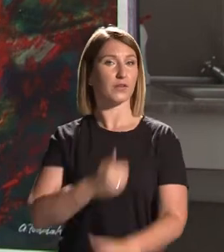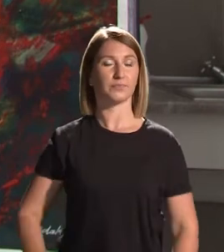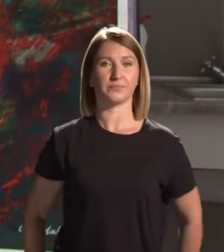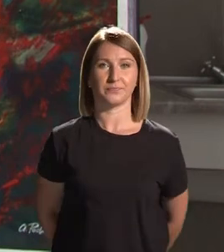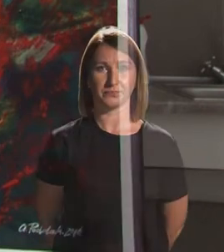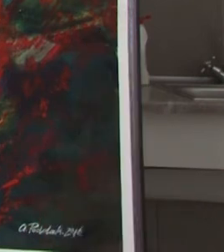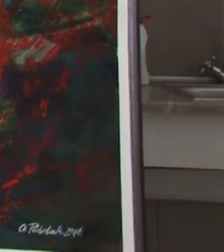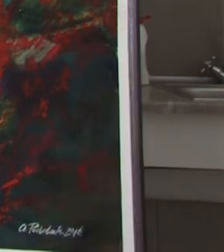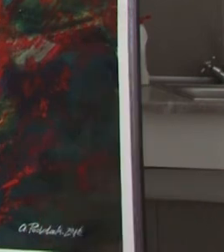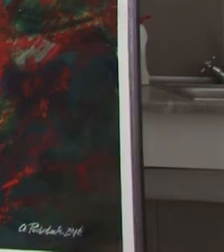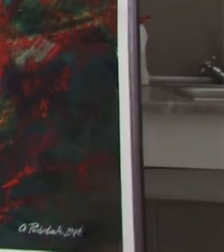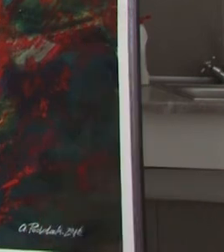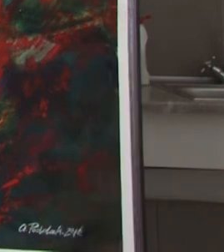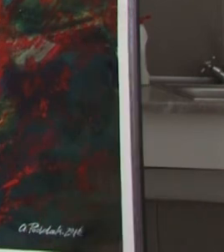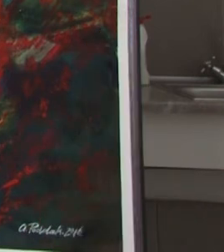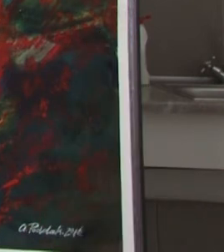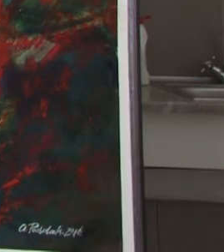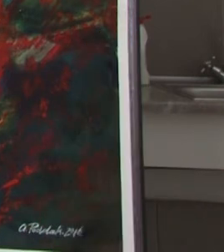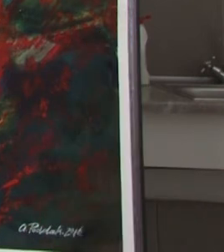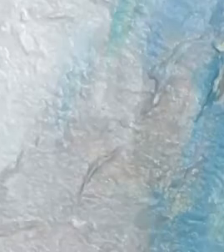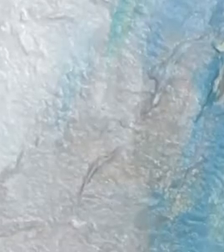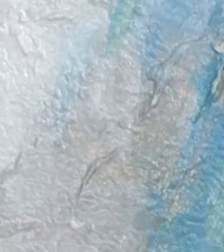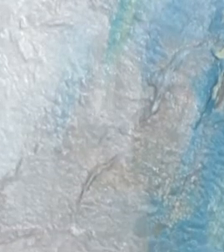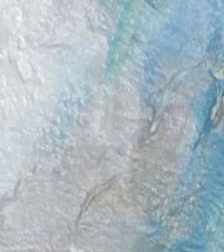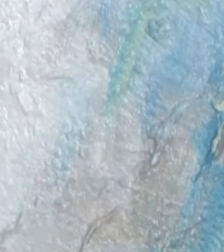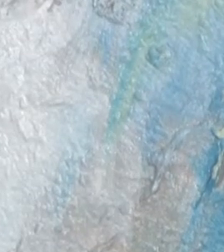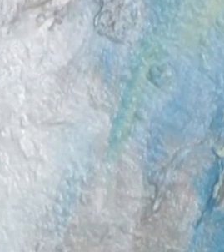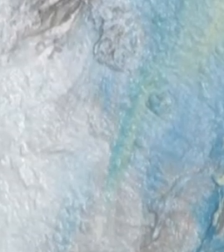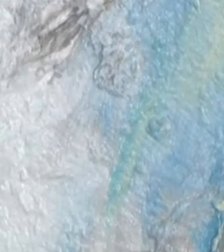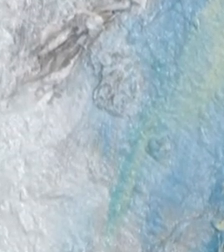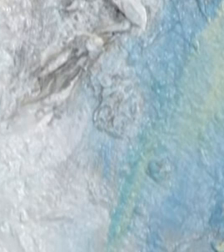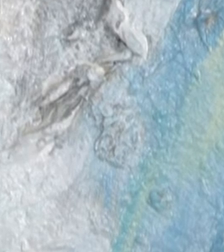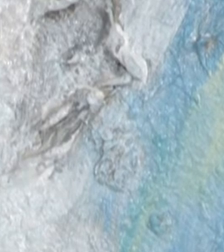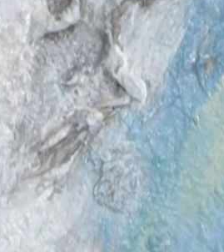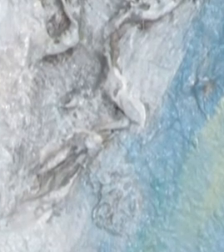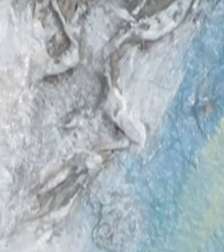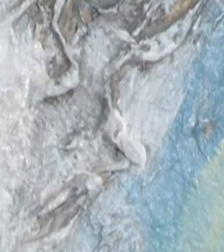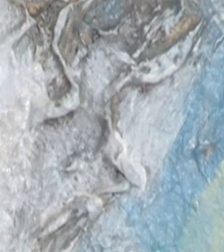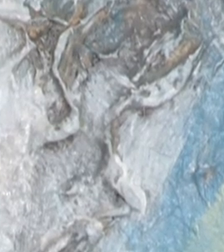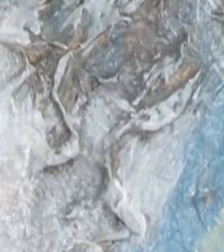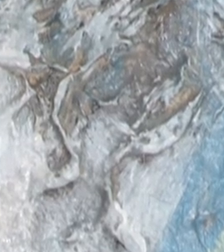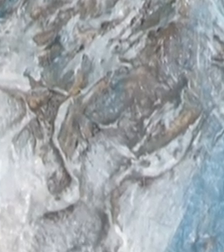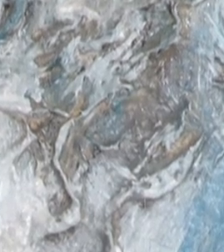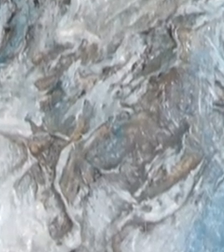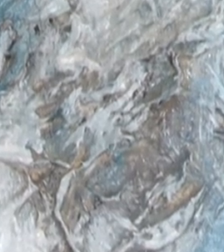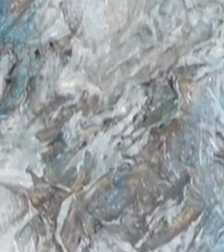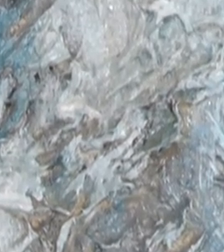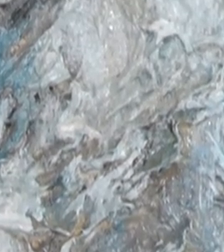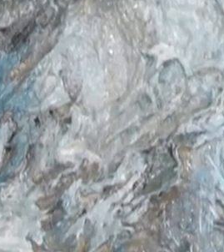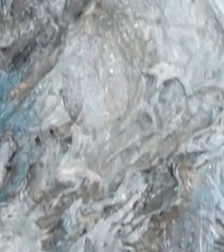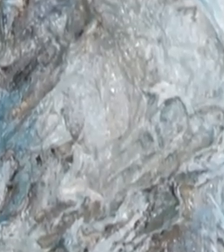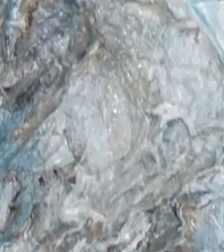bardzo wcześnie. Nie odmalowuje on rzeczywistości materialnej. Jest to malarz idei, pojęć ubranych w kształty, intuicyjnych